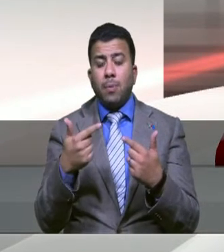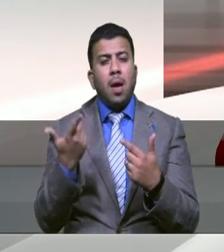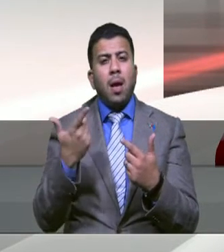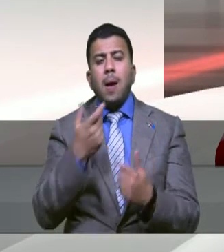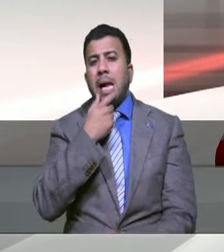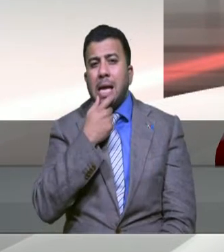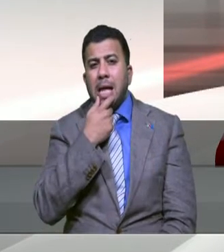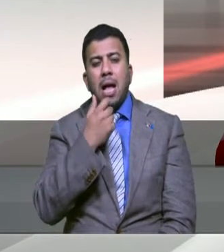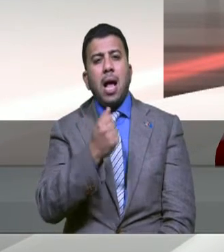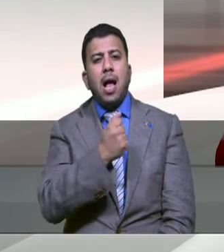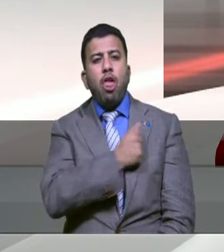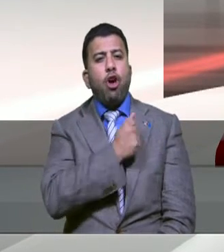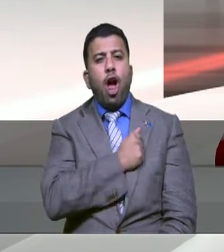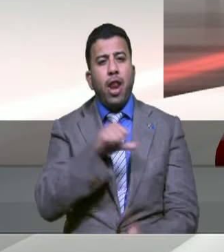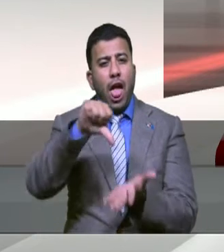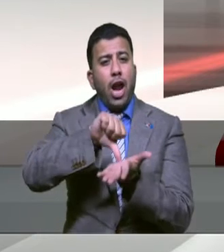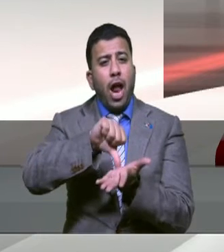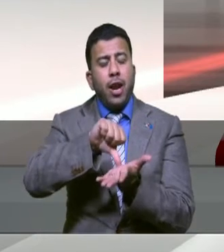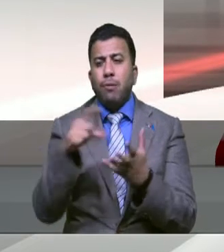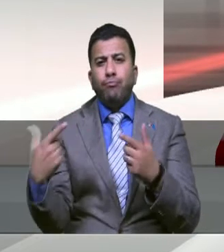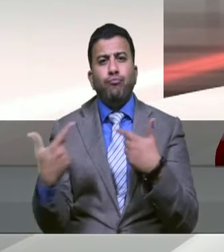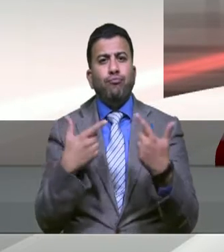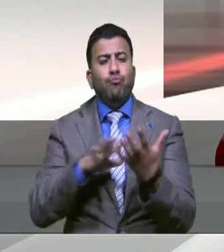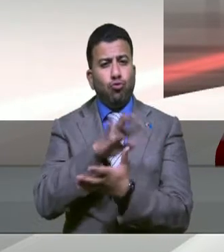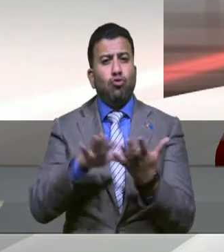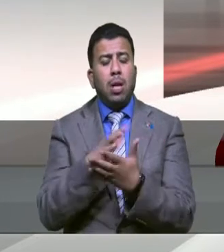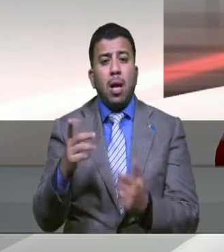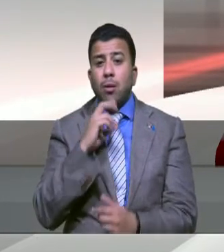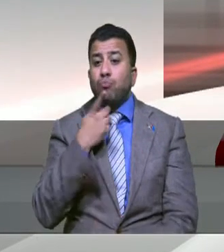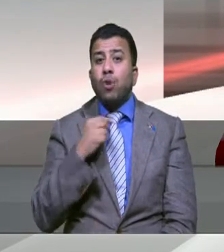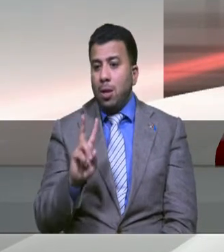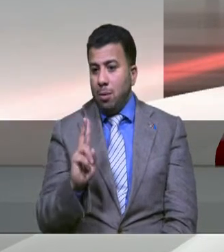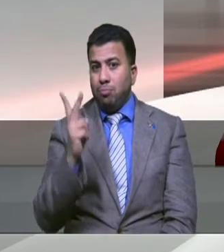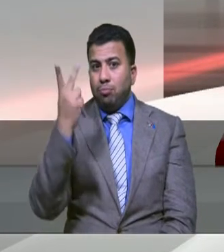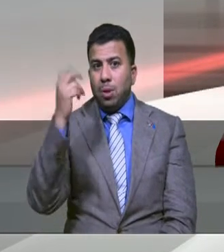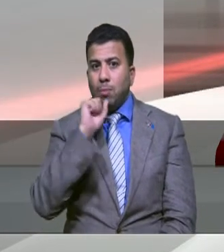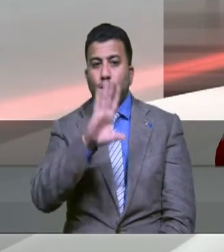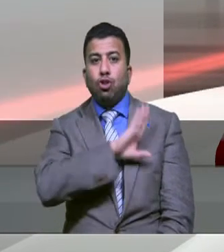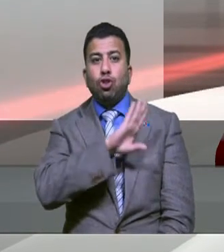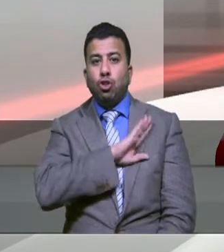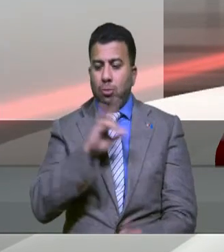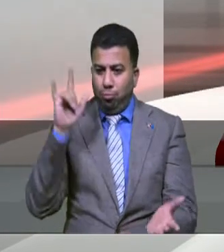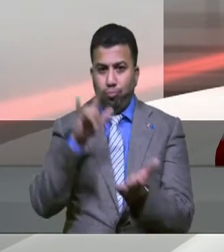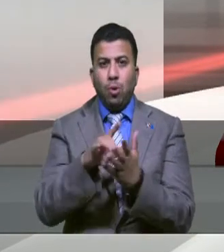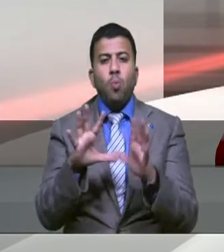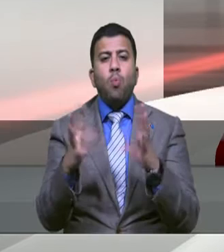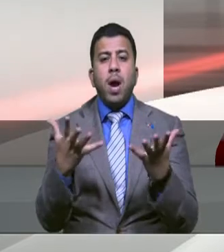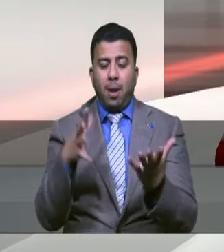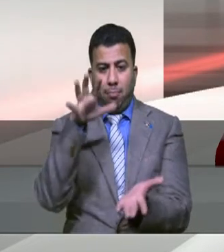بعد، فهذا كيف هالحين بيديره هنا؟ الحين هو يبغى يطور المطار، ينزل قوات عسكرية،